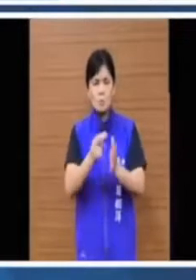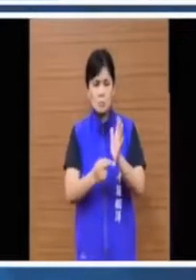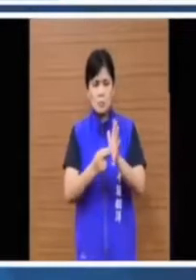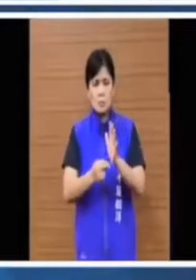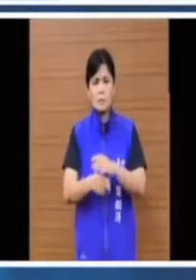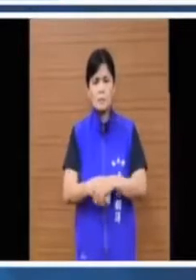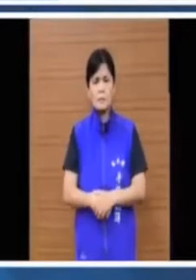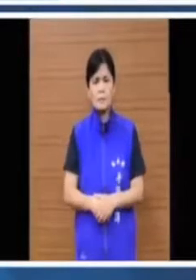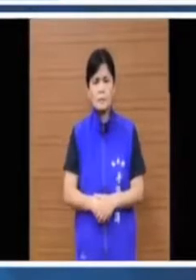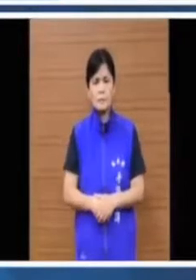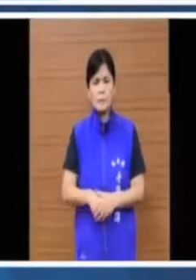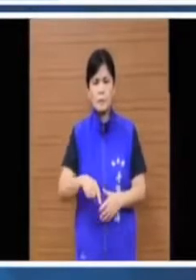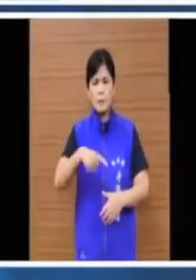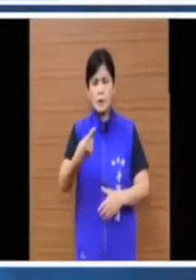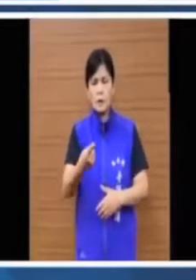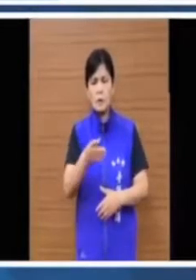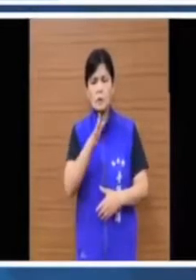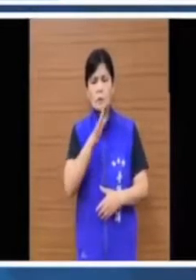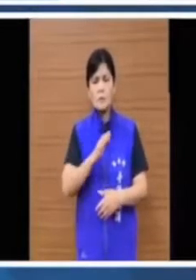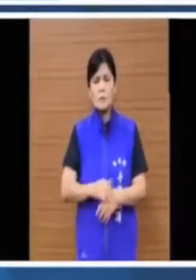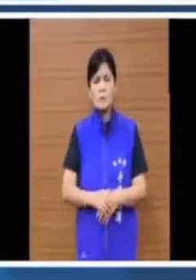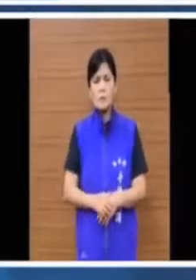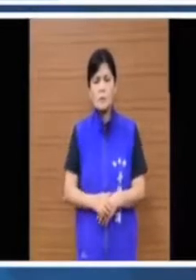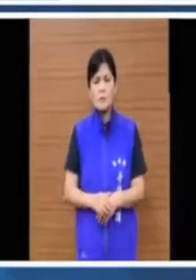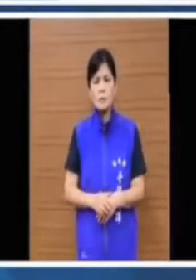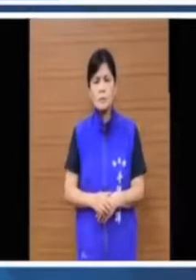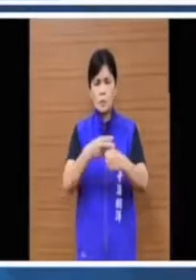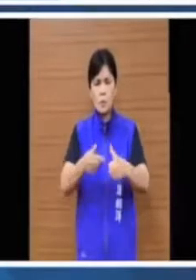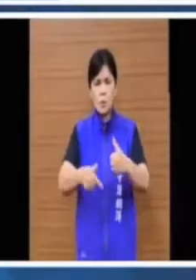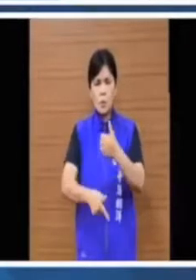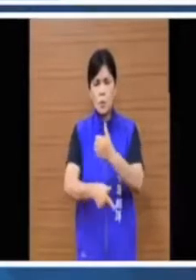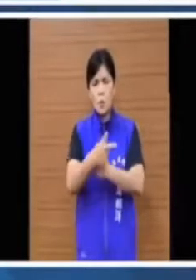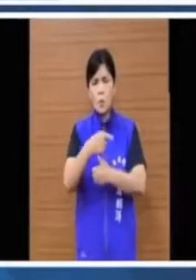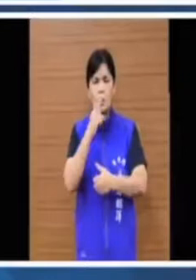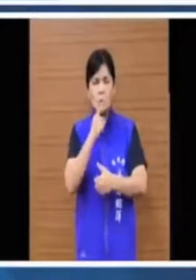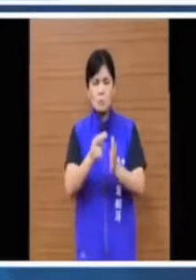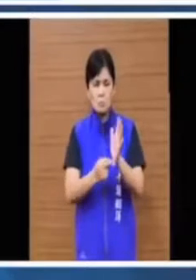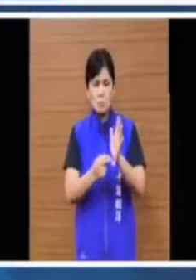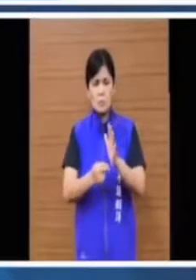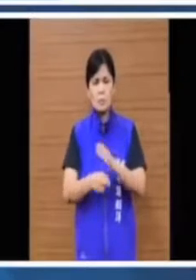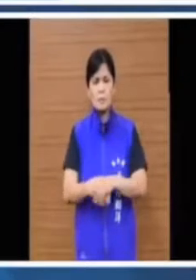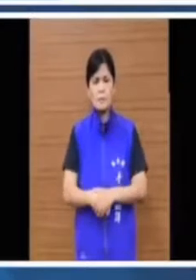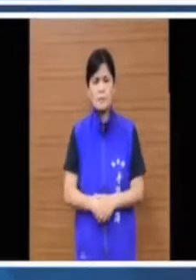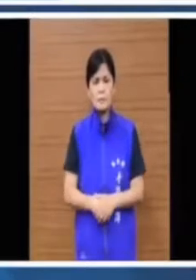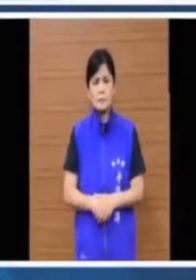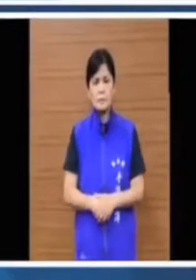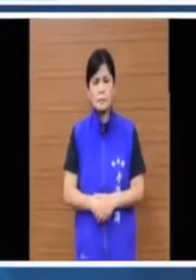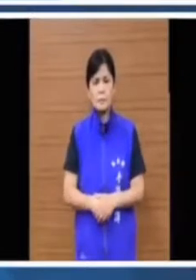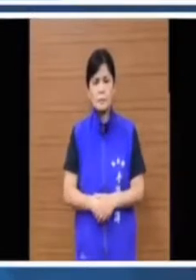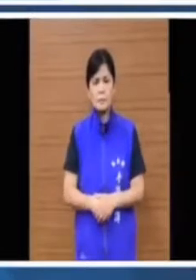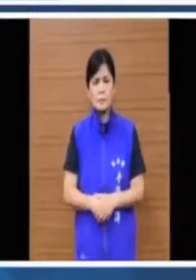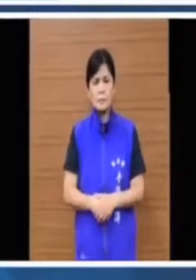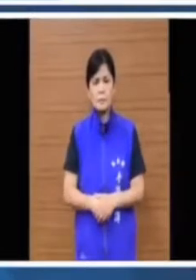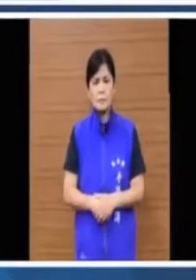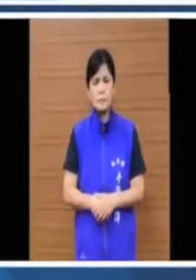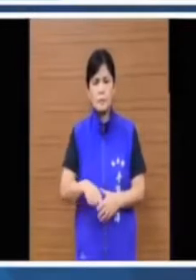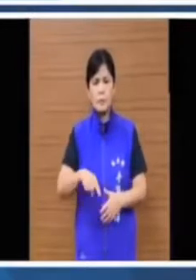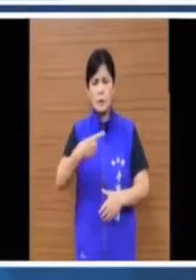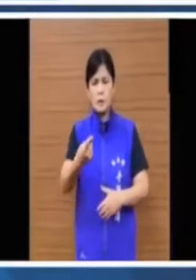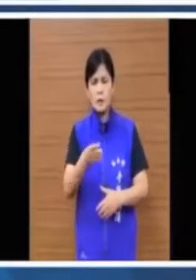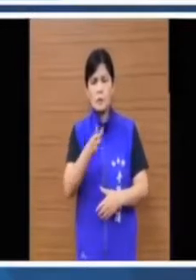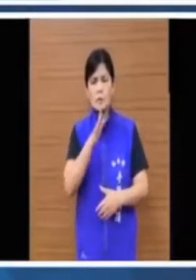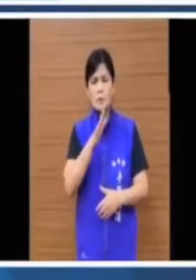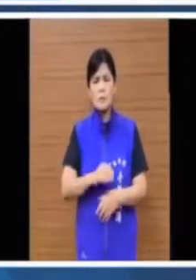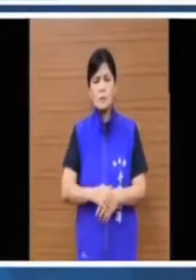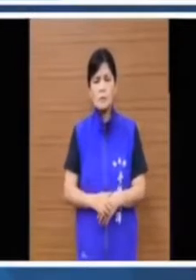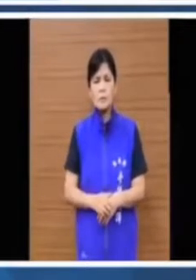我们另外一个成因的这个卢洪案部分，我们另外一个成因的这